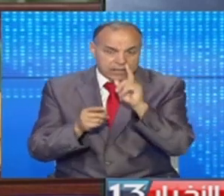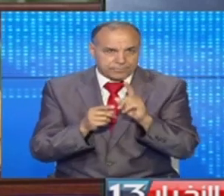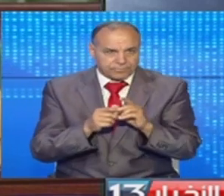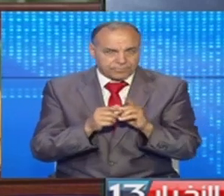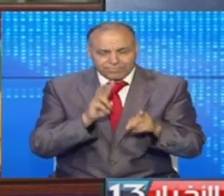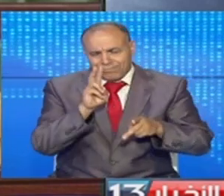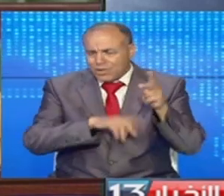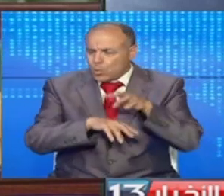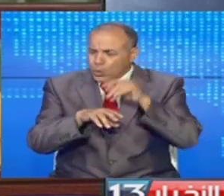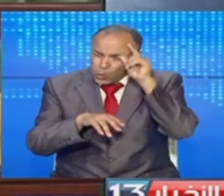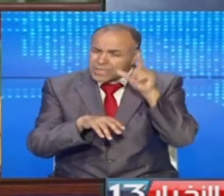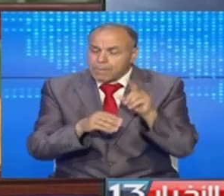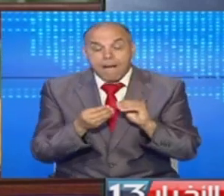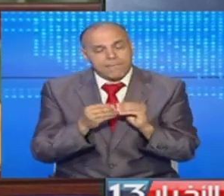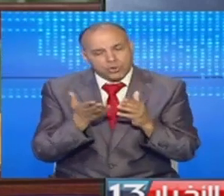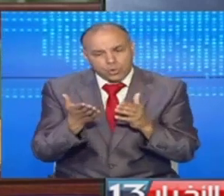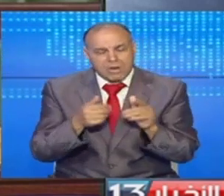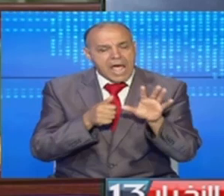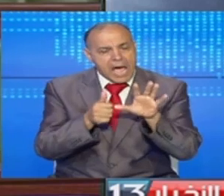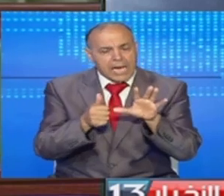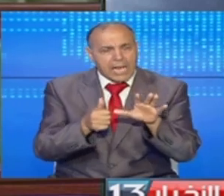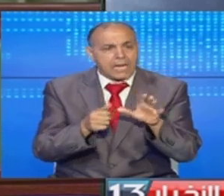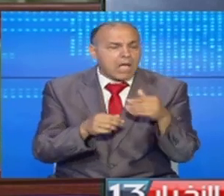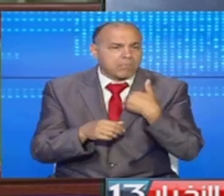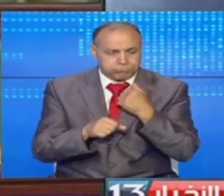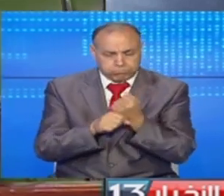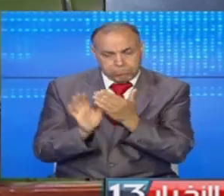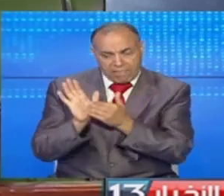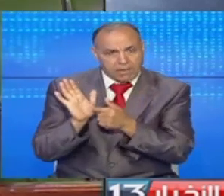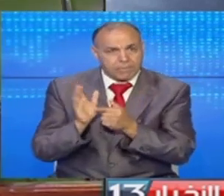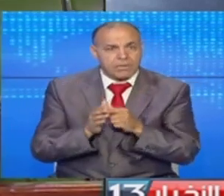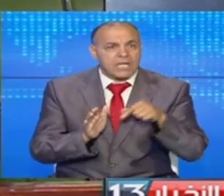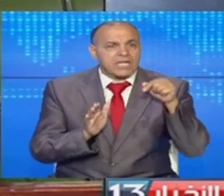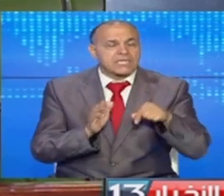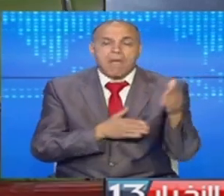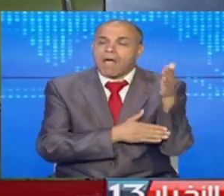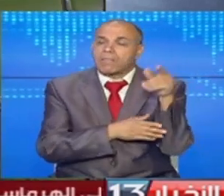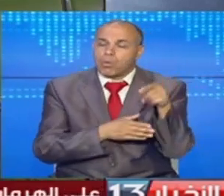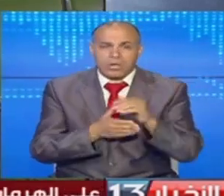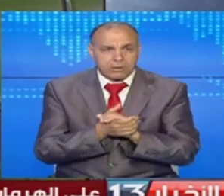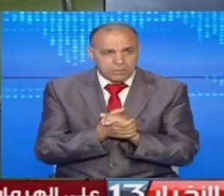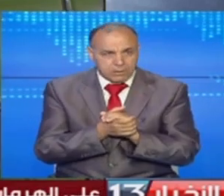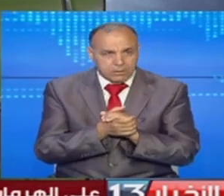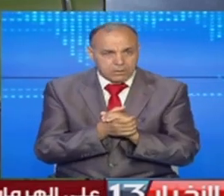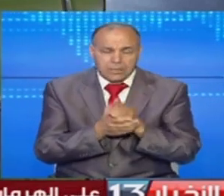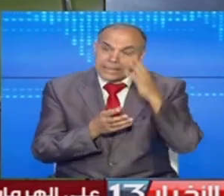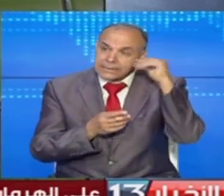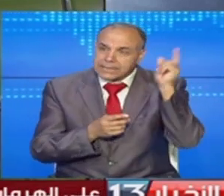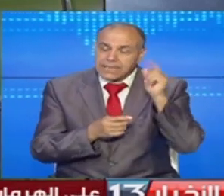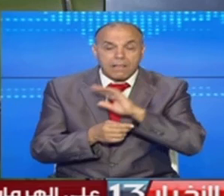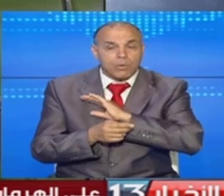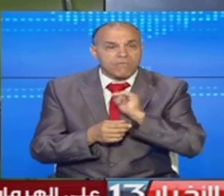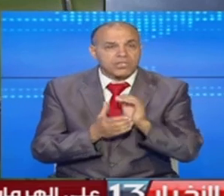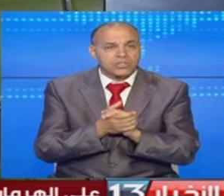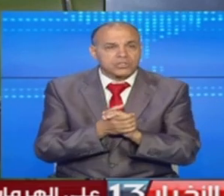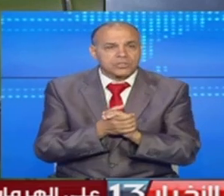حال أغلب ولايات الجمهورية ومنهم أريانا الدائرة اللي أنا نمثلها. يجب على الدولة ألا تتناسى دورها